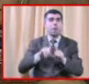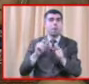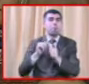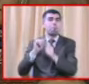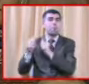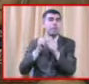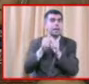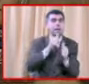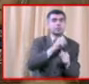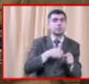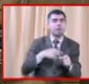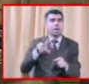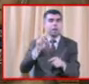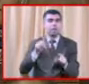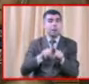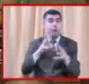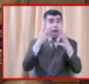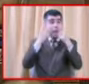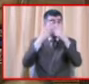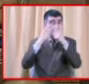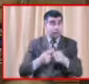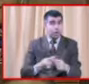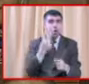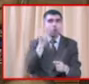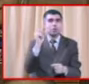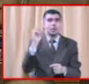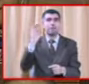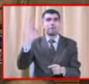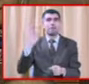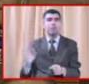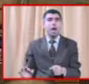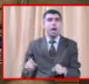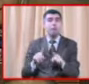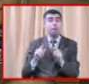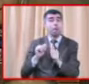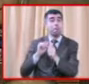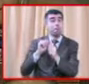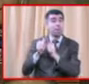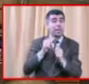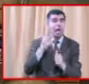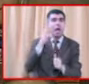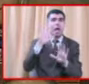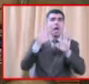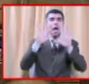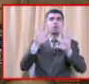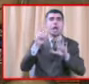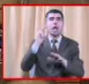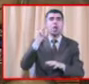اعطيت احصائيات، انا نعطي احصاء اخر. 20% من الساكنه لا تزال تبعد بعشرات الكيلومتر عن اقرب مركز